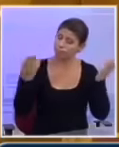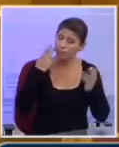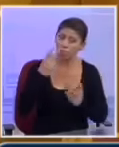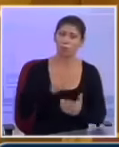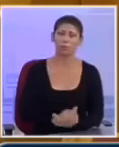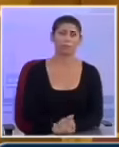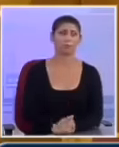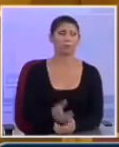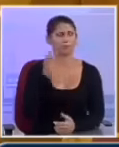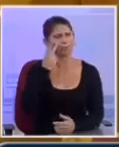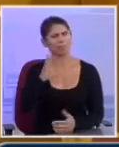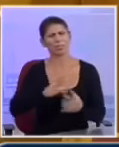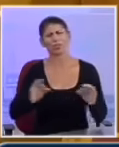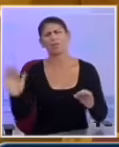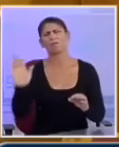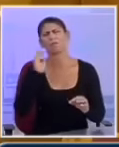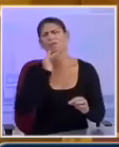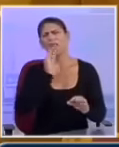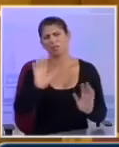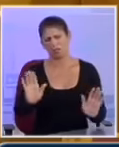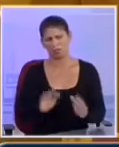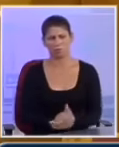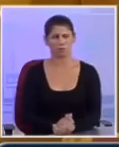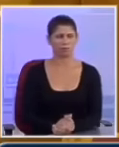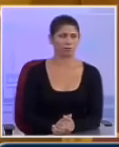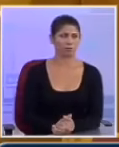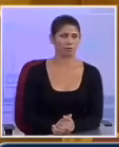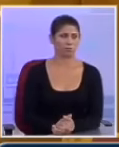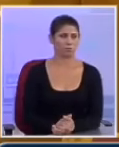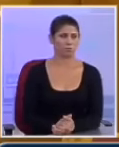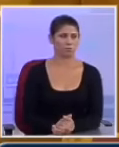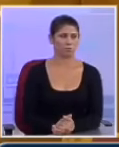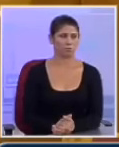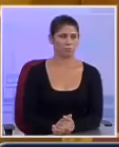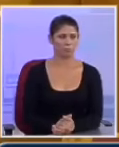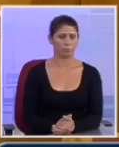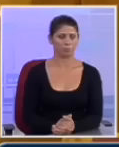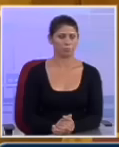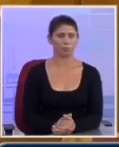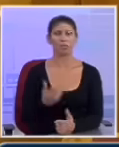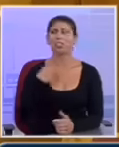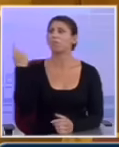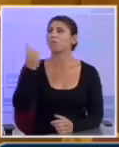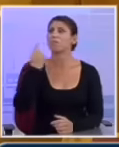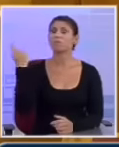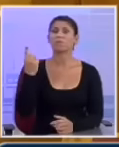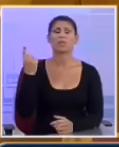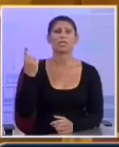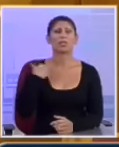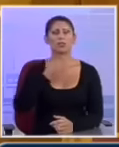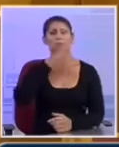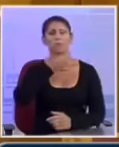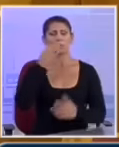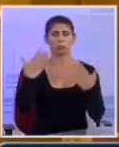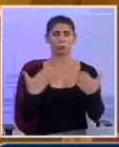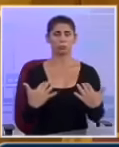θα δείξει η ιστορία, μη βιάζεστε. Λοιπόν, είχα συνηθίσει να μιλώ σε ακροατήρια τα